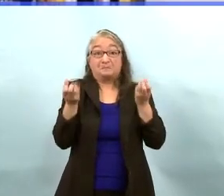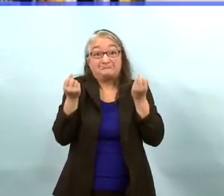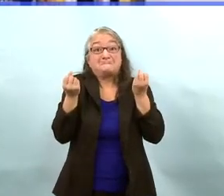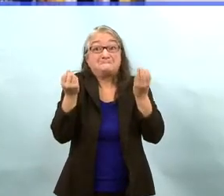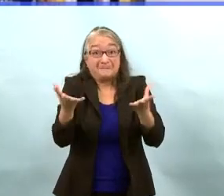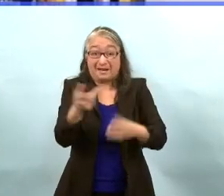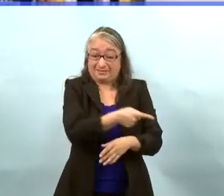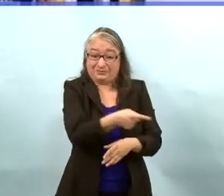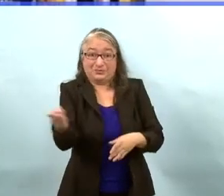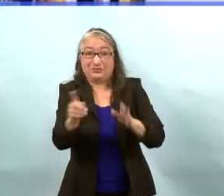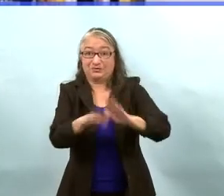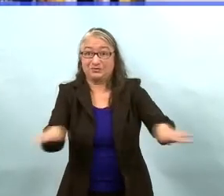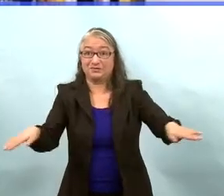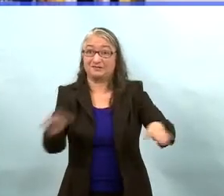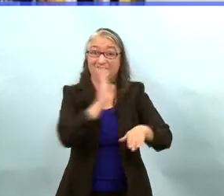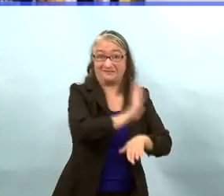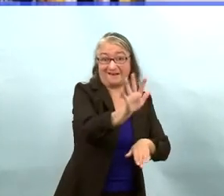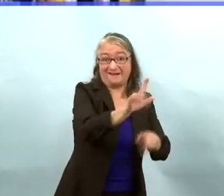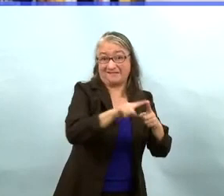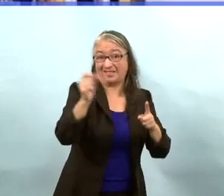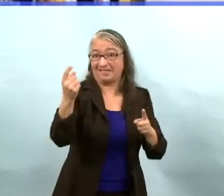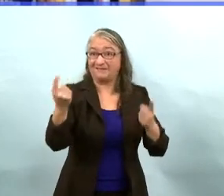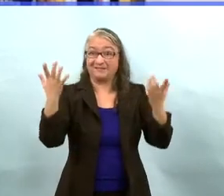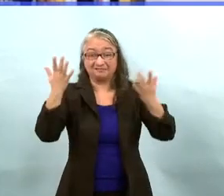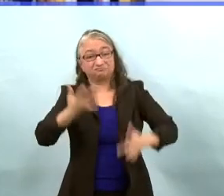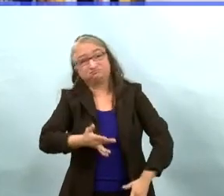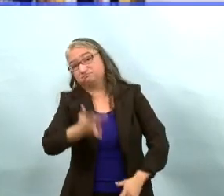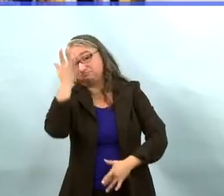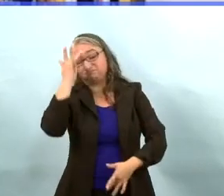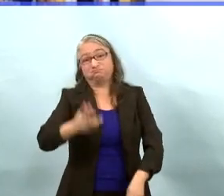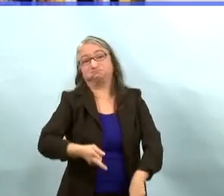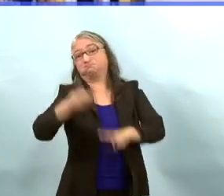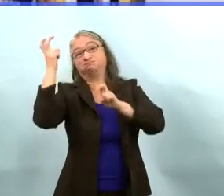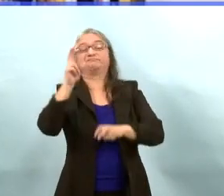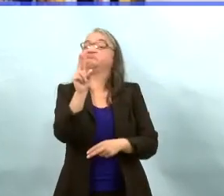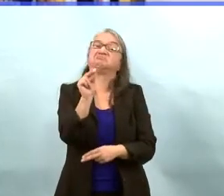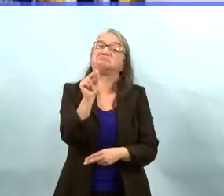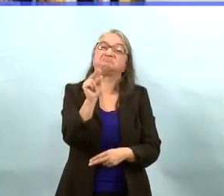Mais c'est aussi un groupe d'âge dans lequel il y a relativement peu de maladies graves.